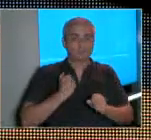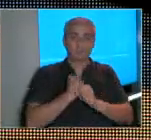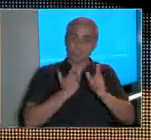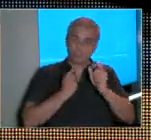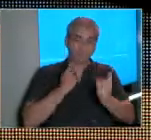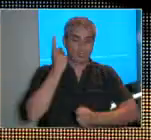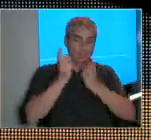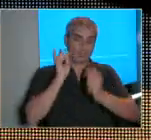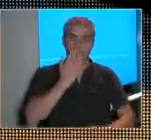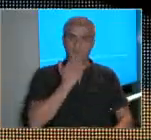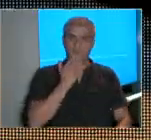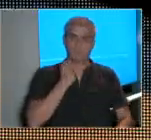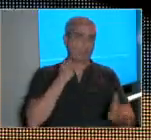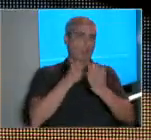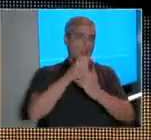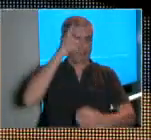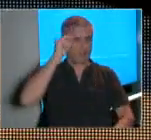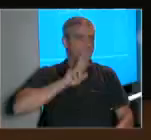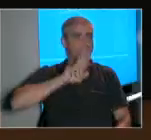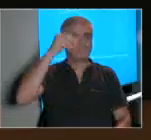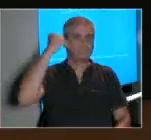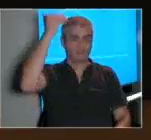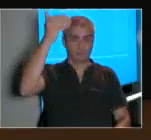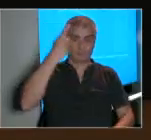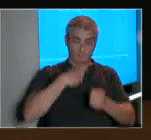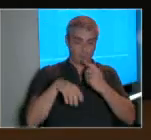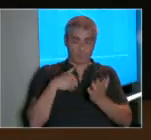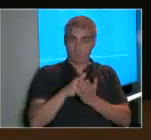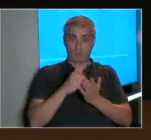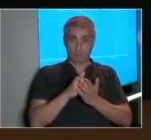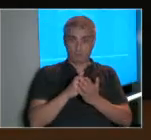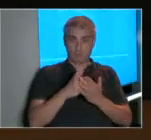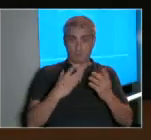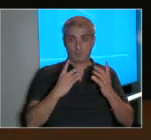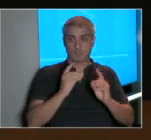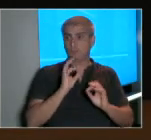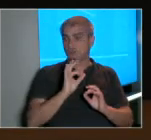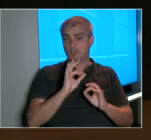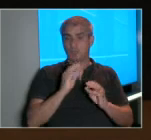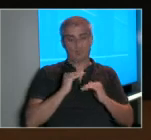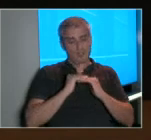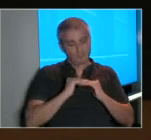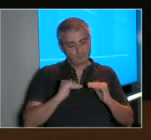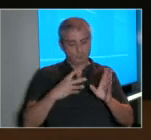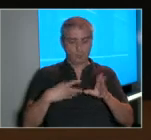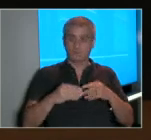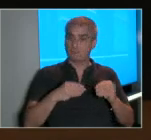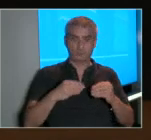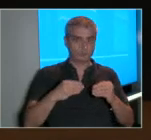נשק, רקטות לעבר ישראל עד לתל אביב וצפונה ממנה. במקום להמשיך בדרך של התמתנות